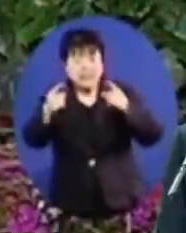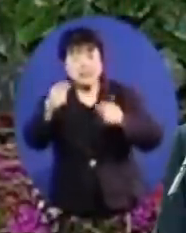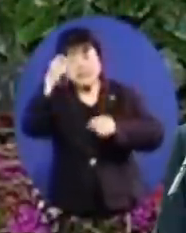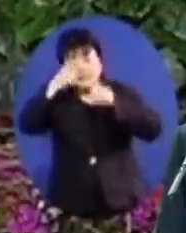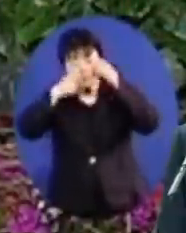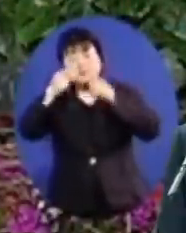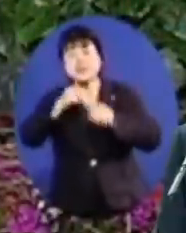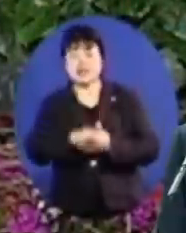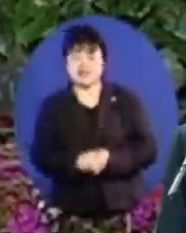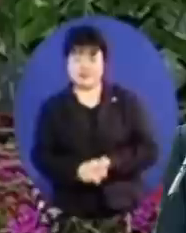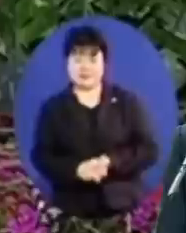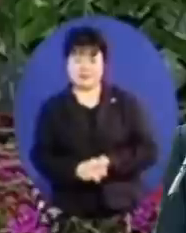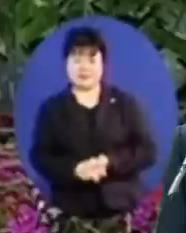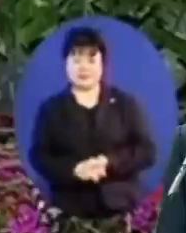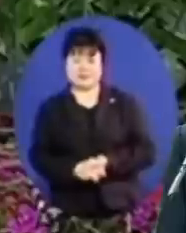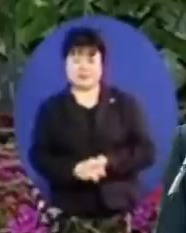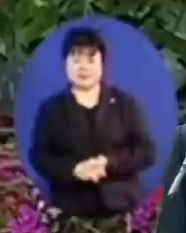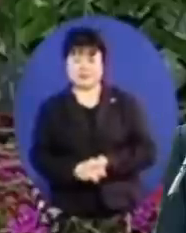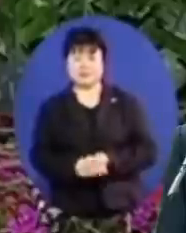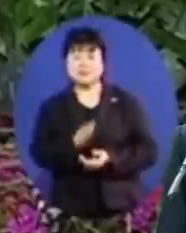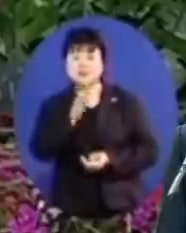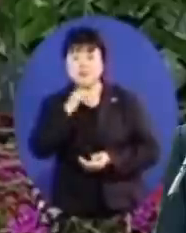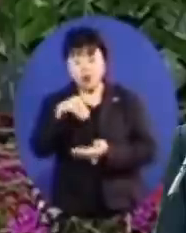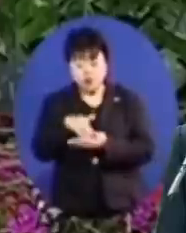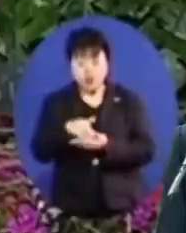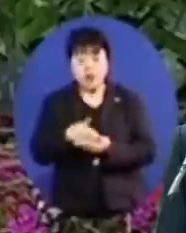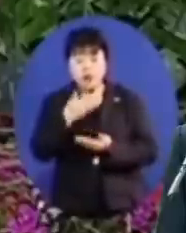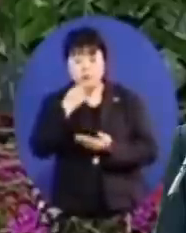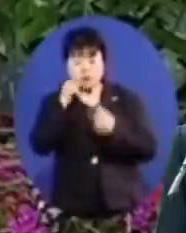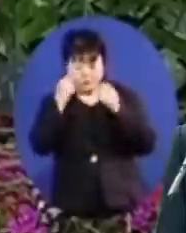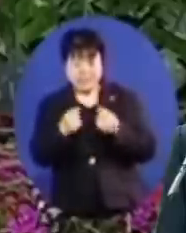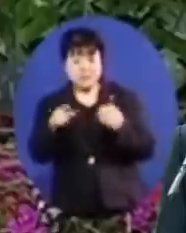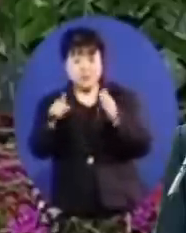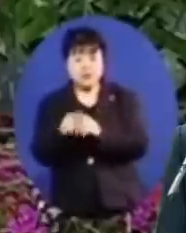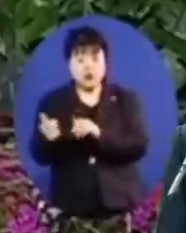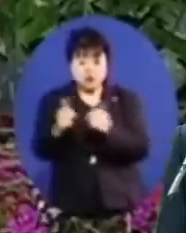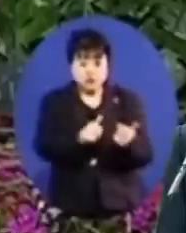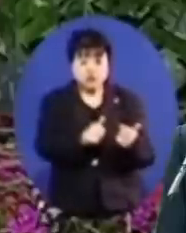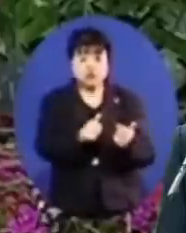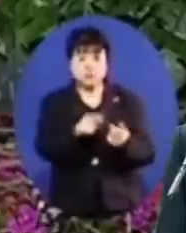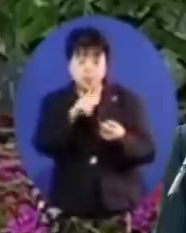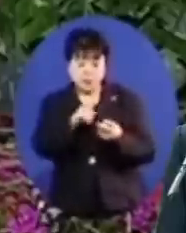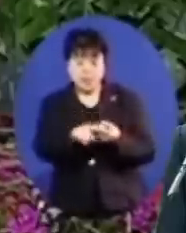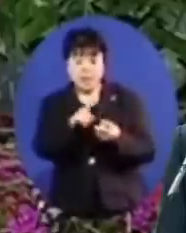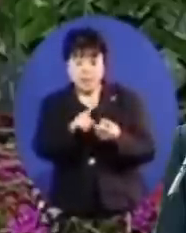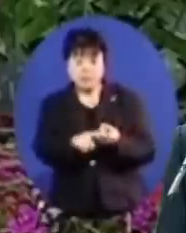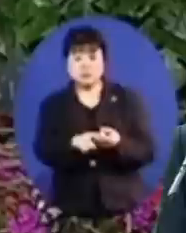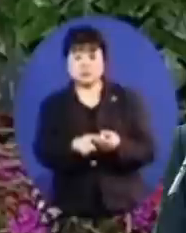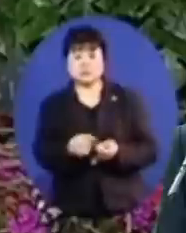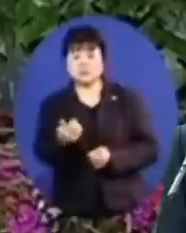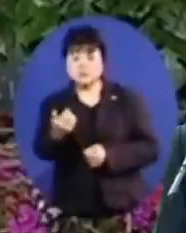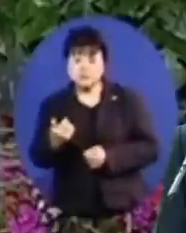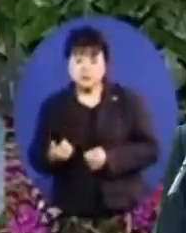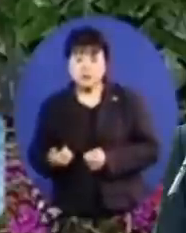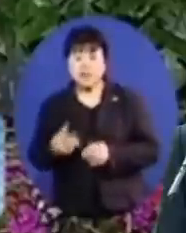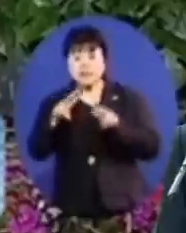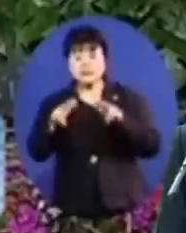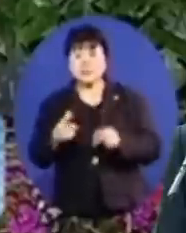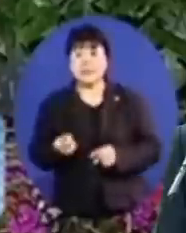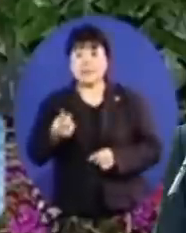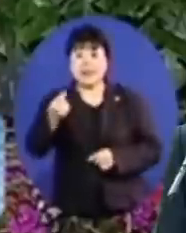것입니다. 우리가 정말로 후회 없는 인생을 살기 위해서는 죽음이란 삶의 한계점이 있기 전에 지금이라도